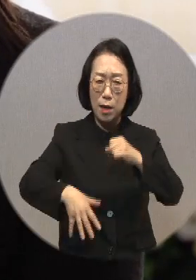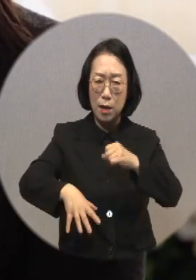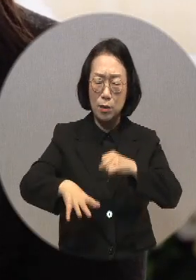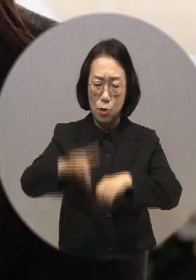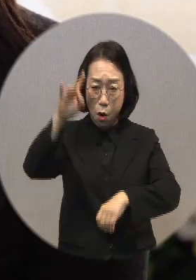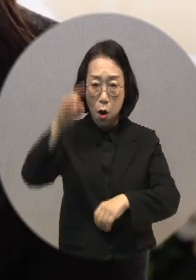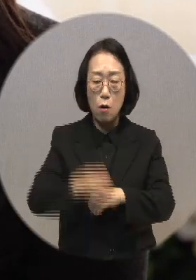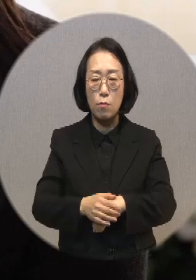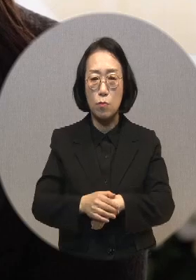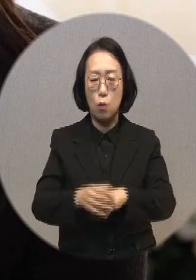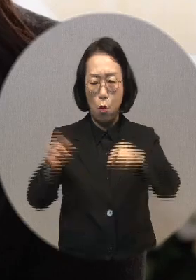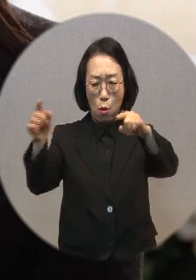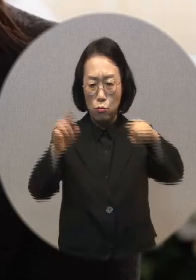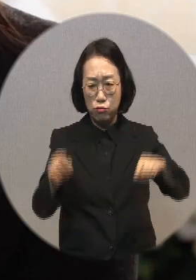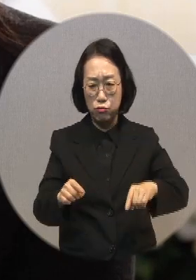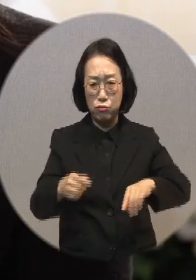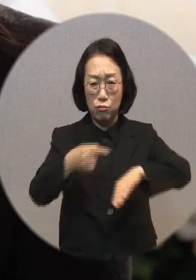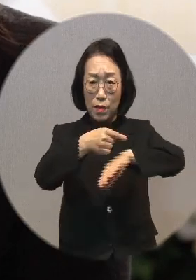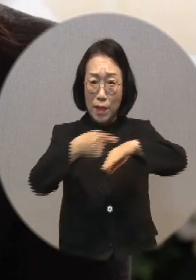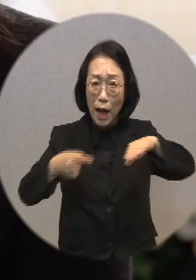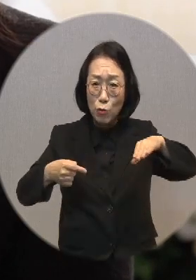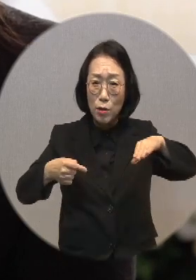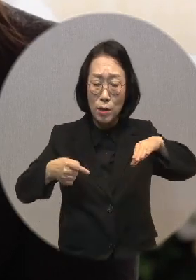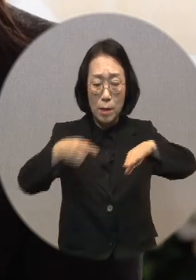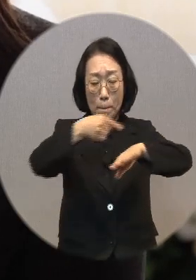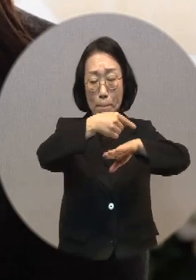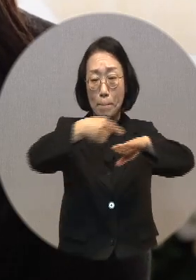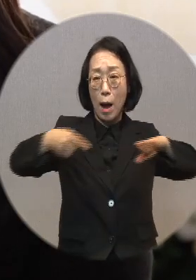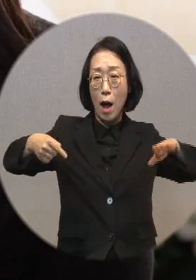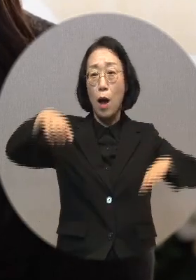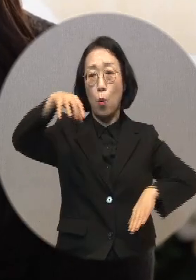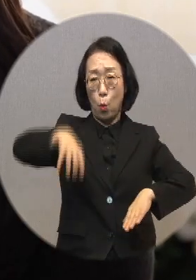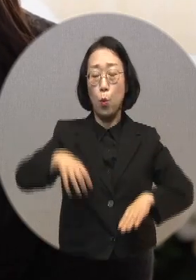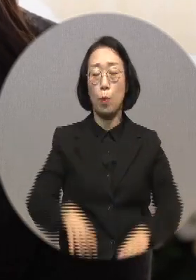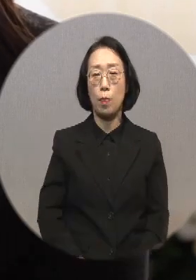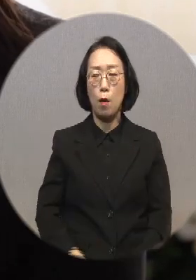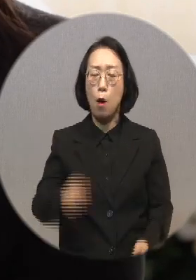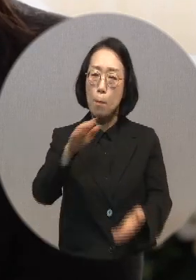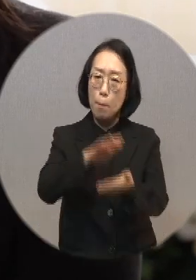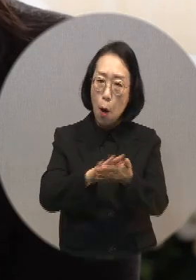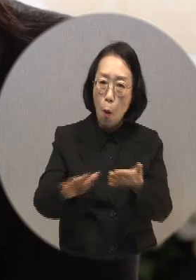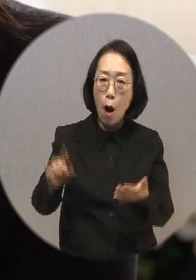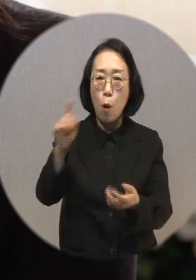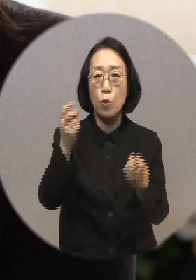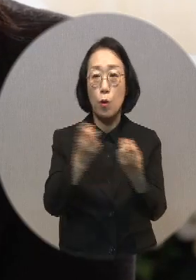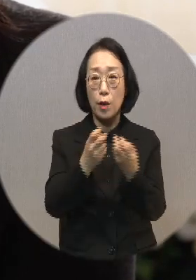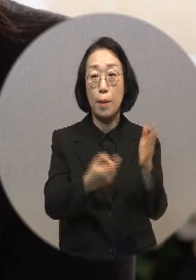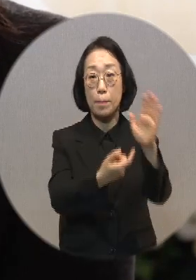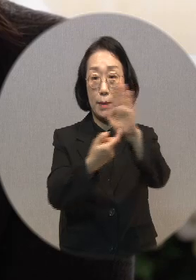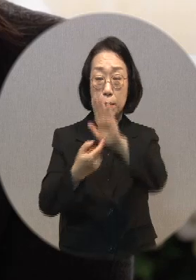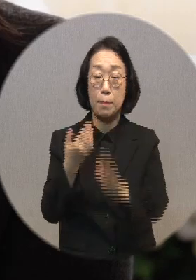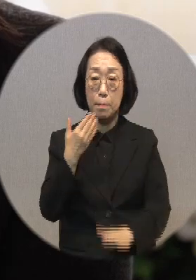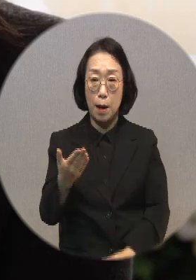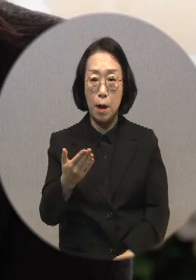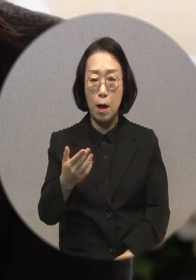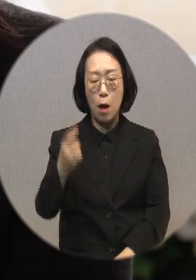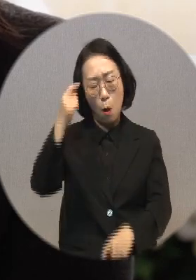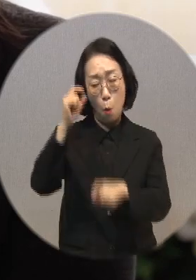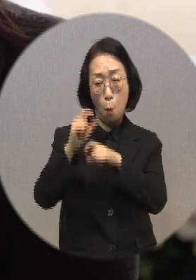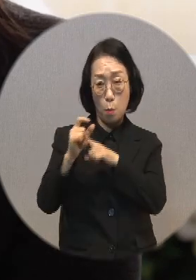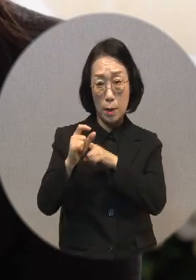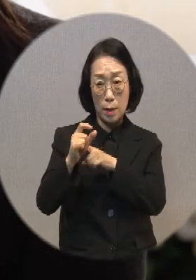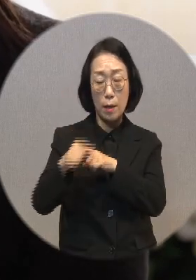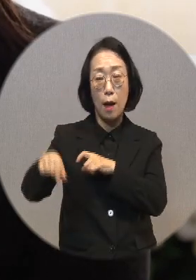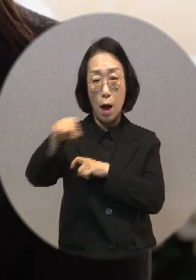분단된 지역입니다. 그래서 이 지역에서 어떻게 평화를 이야기할 수 있을까, 어떻게 미래를 모색할 수 있을까 고민을 하던